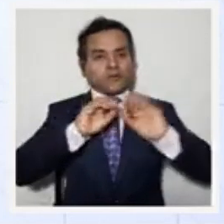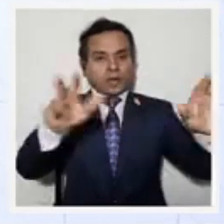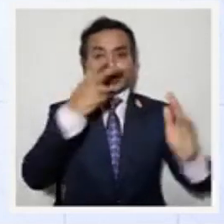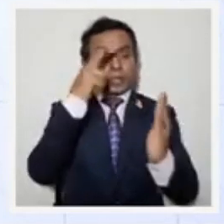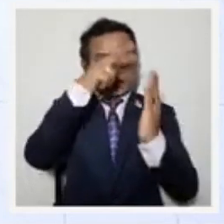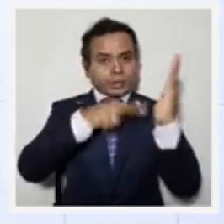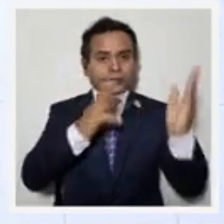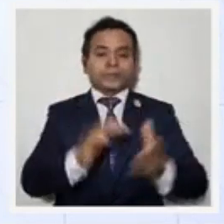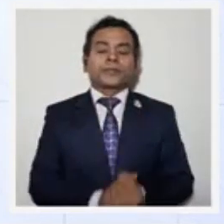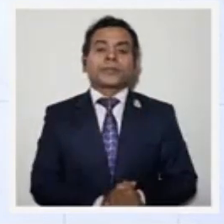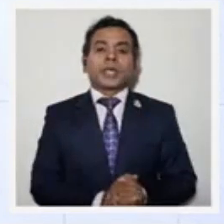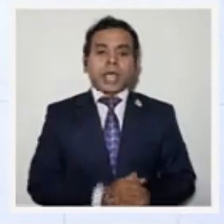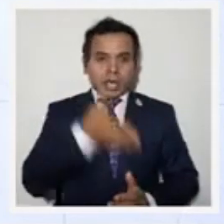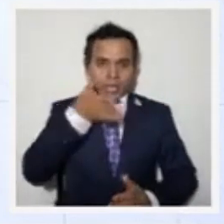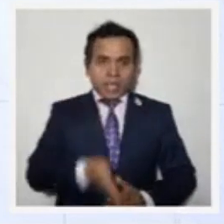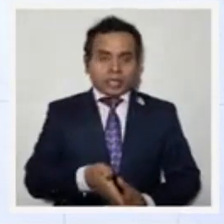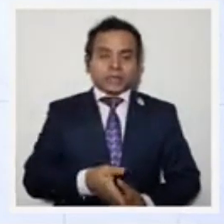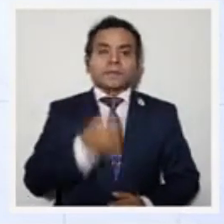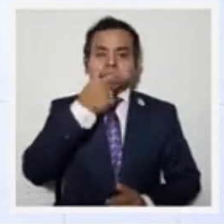www.dghs.gov.bd এই ওয়েবসাইটে পাওয়া যাবে।